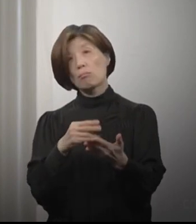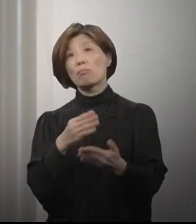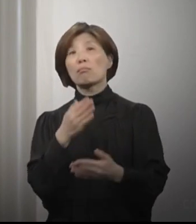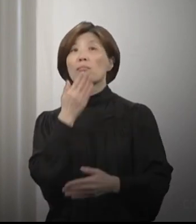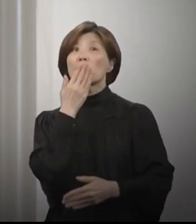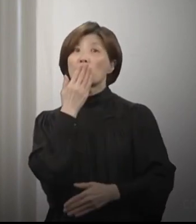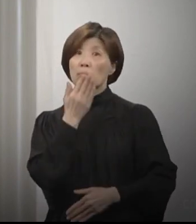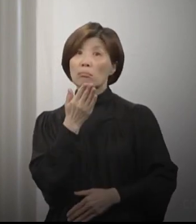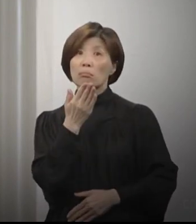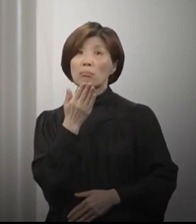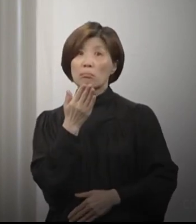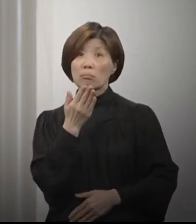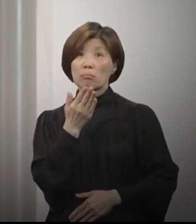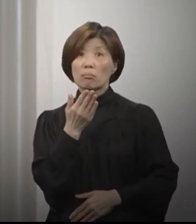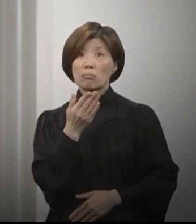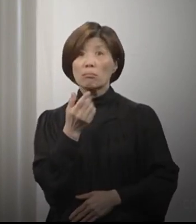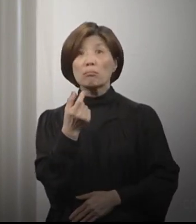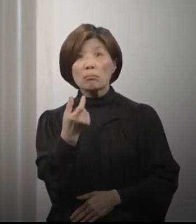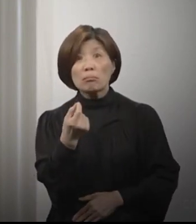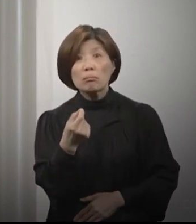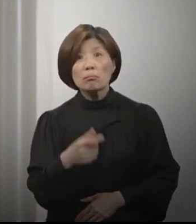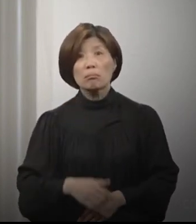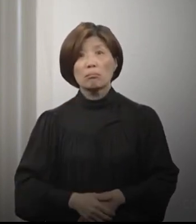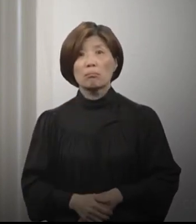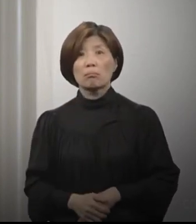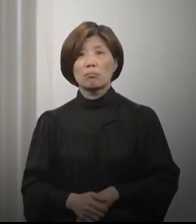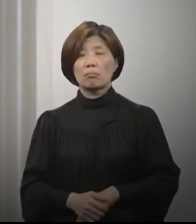계속해서 읽고 사용하고 있습니다.